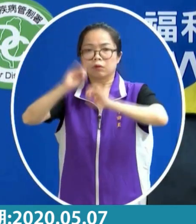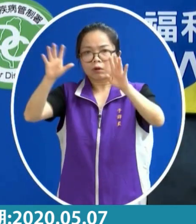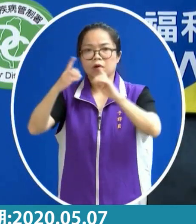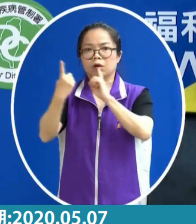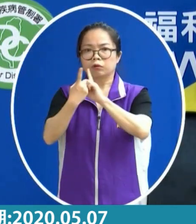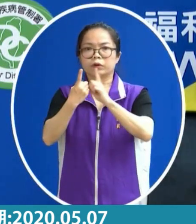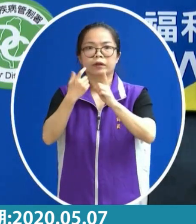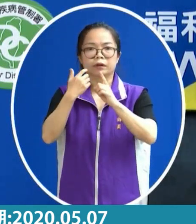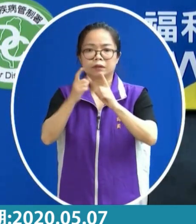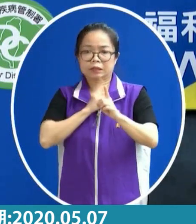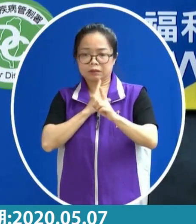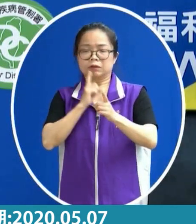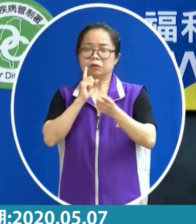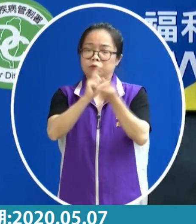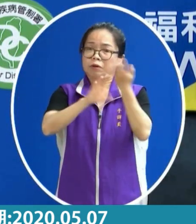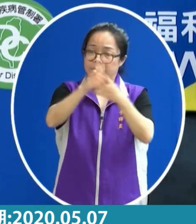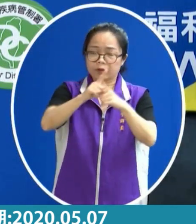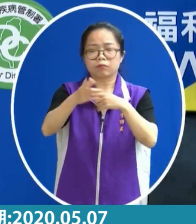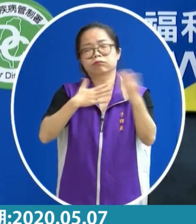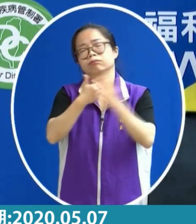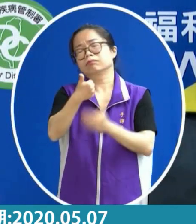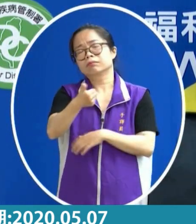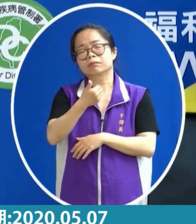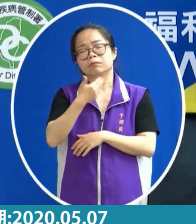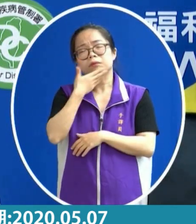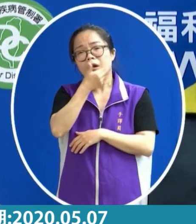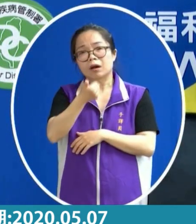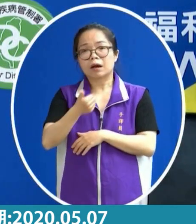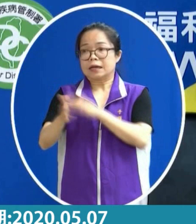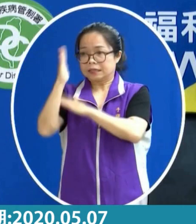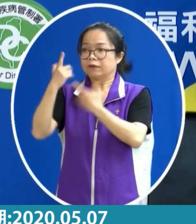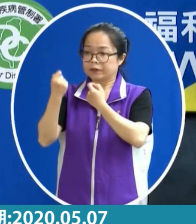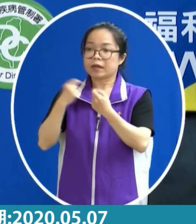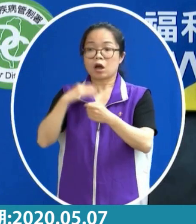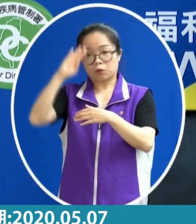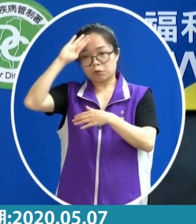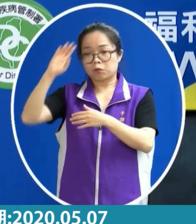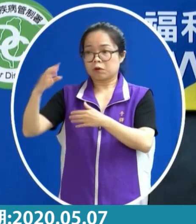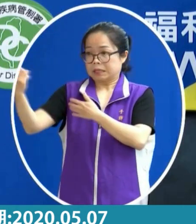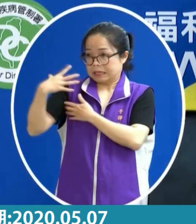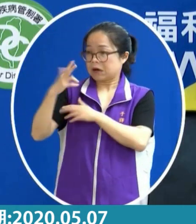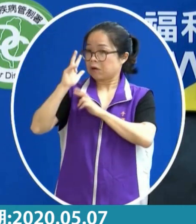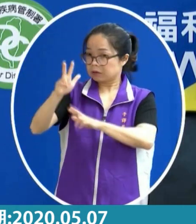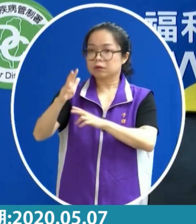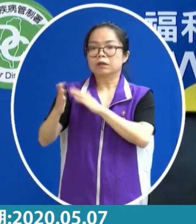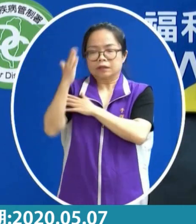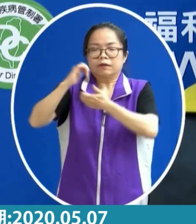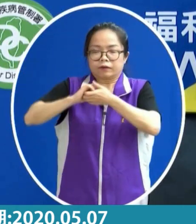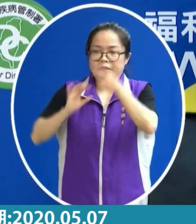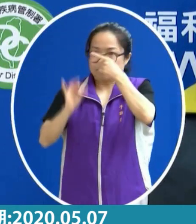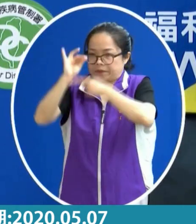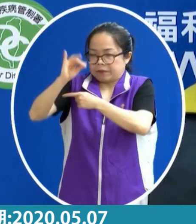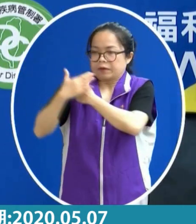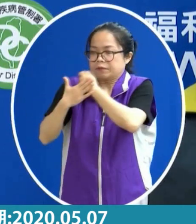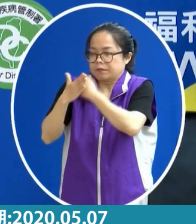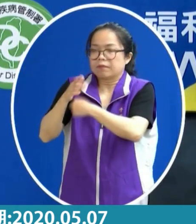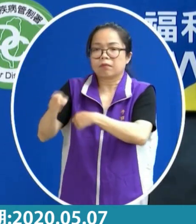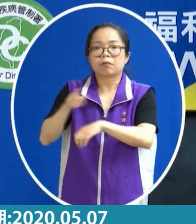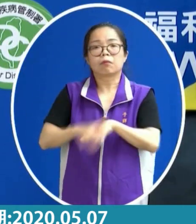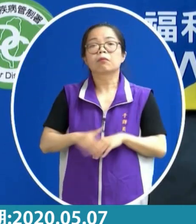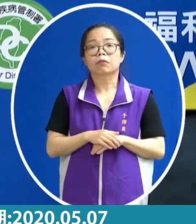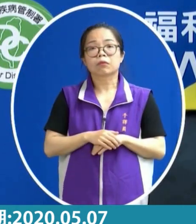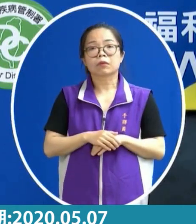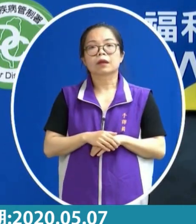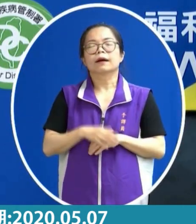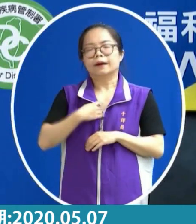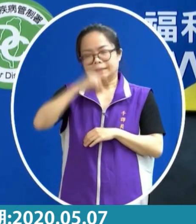己，那政府也一定会站在只要在疫情能够诚实以告，那政府一定100%的保护。那